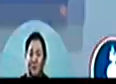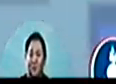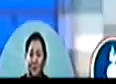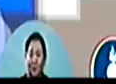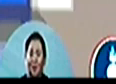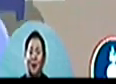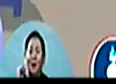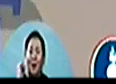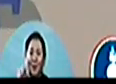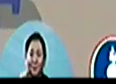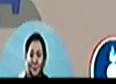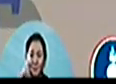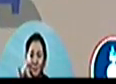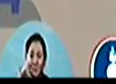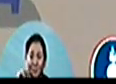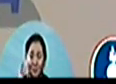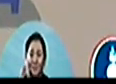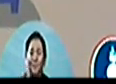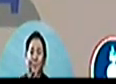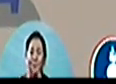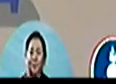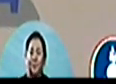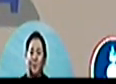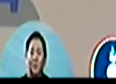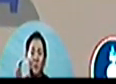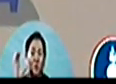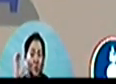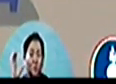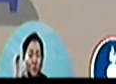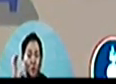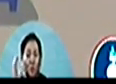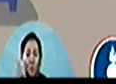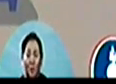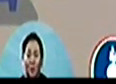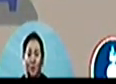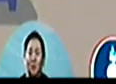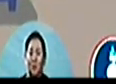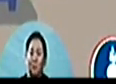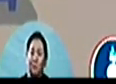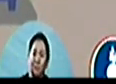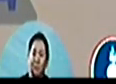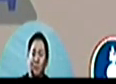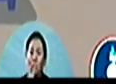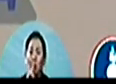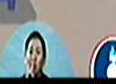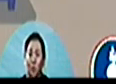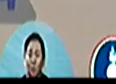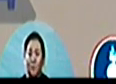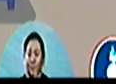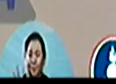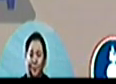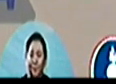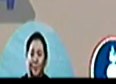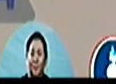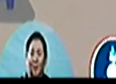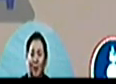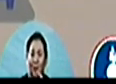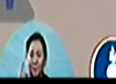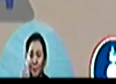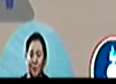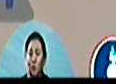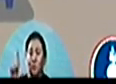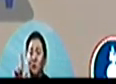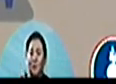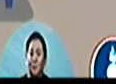ардчилсан. Орой мэдээгээр сонссоор байгаад элдэл болсон эдгээр үг уг нь бидэнд хамгийн үнэтэй үгс.